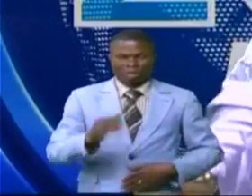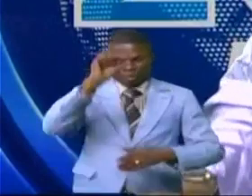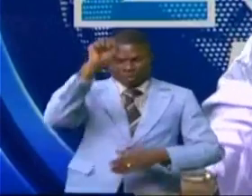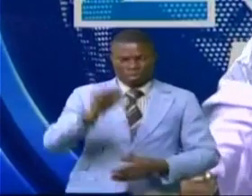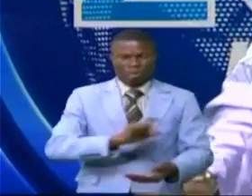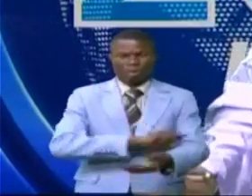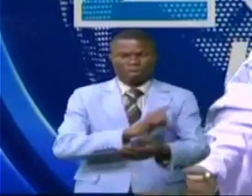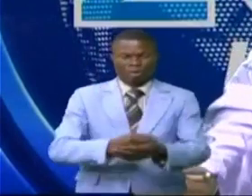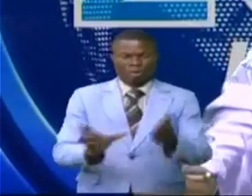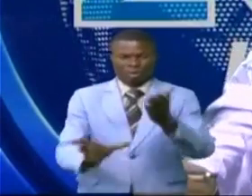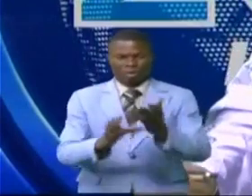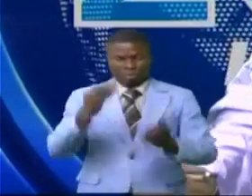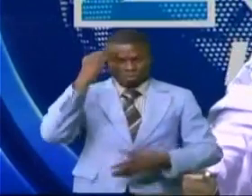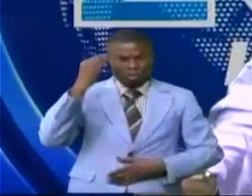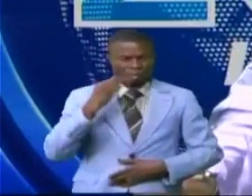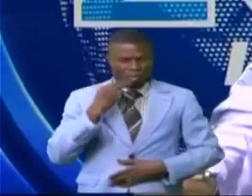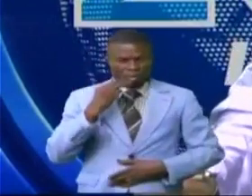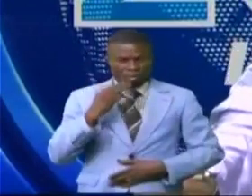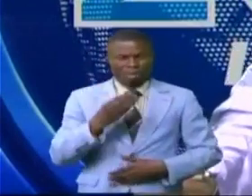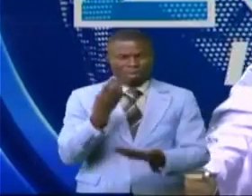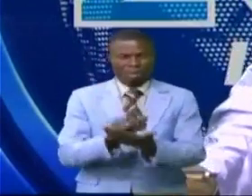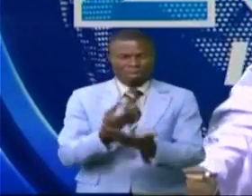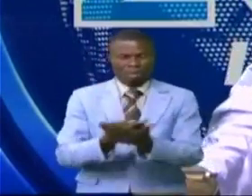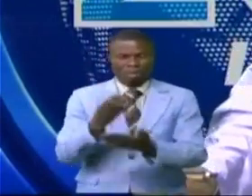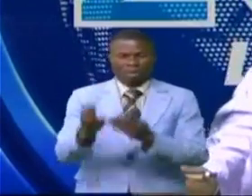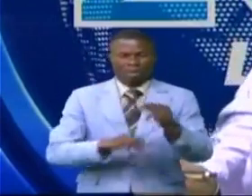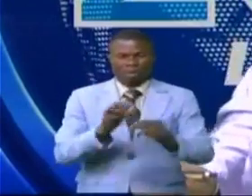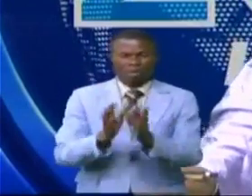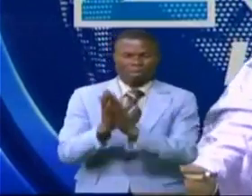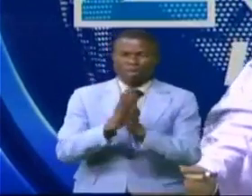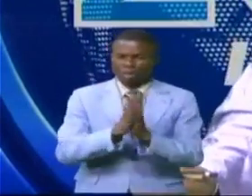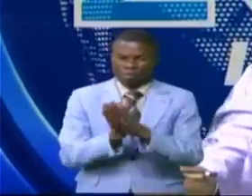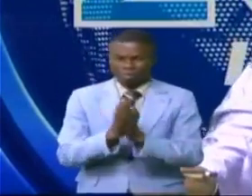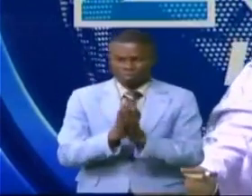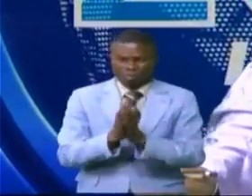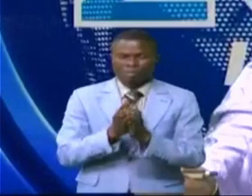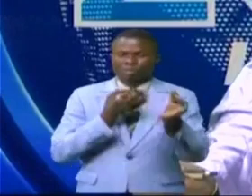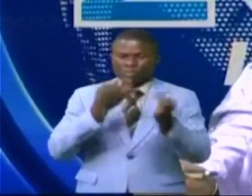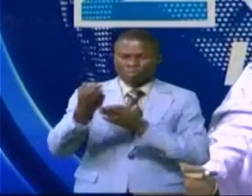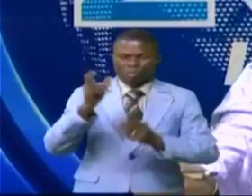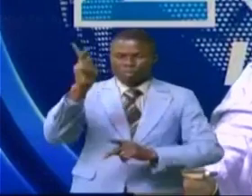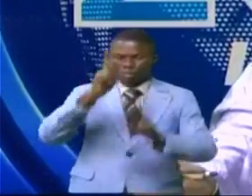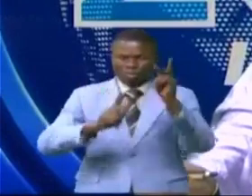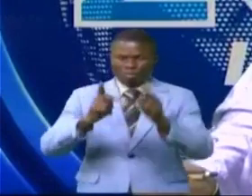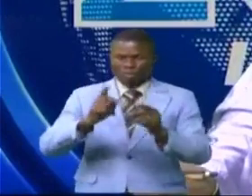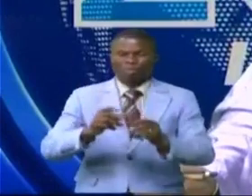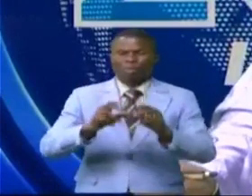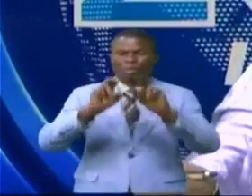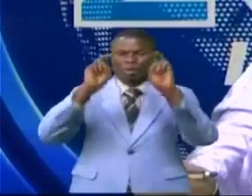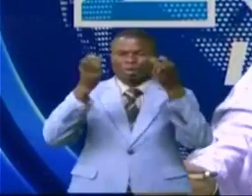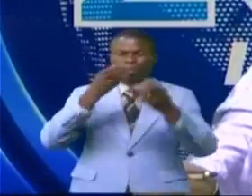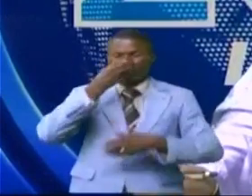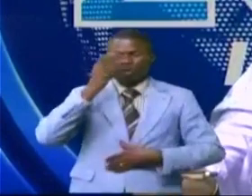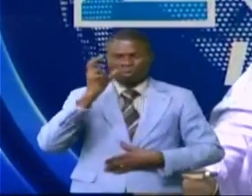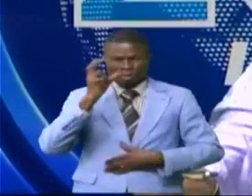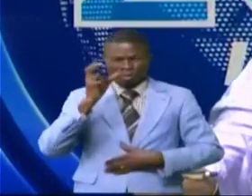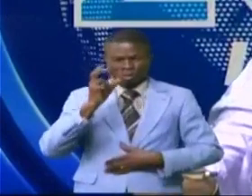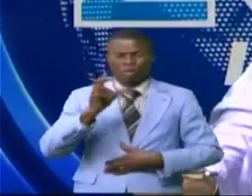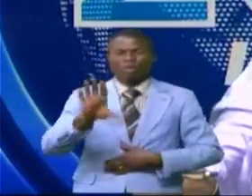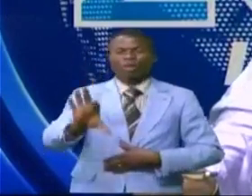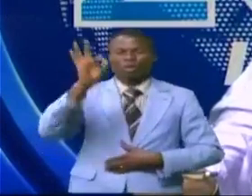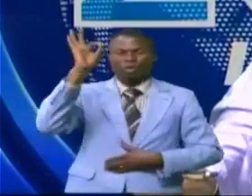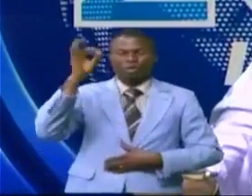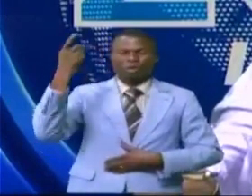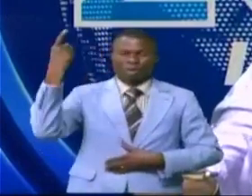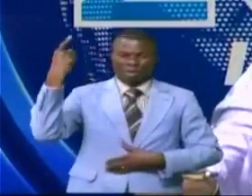Kivu, le vice-premier ministre, ministre de l'économie nationale, Vital Kamerhe, a expliqué à la population de Bukavu le pourquoi de son choix. Pour